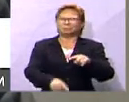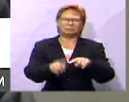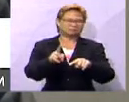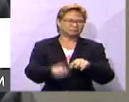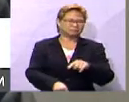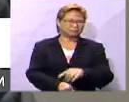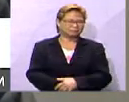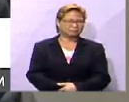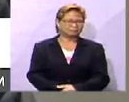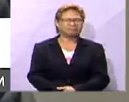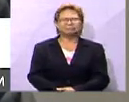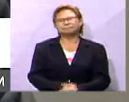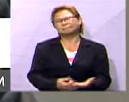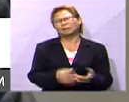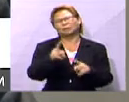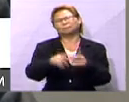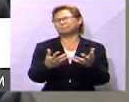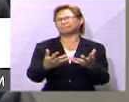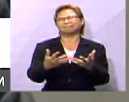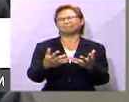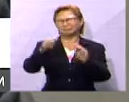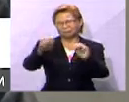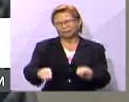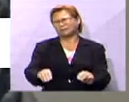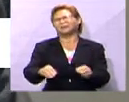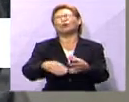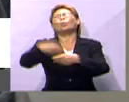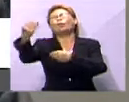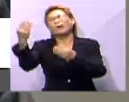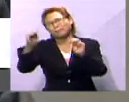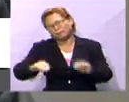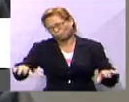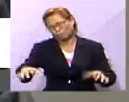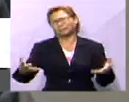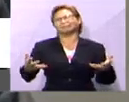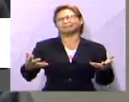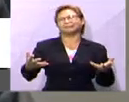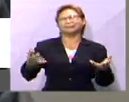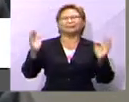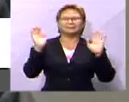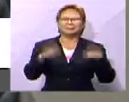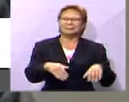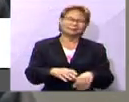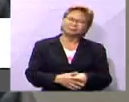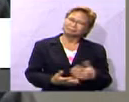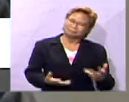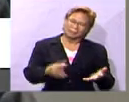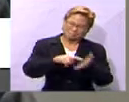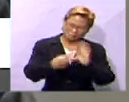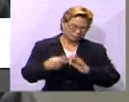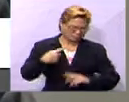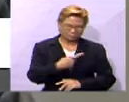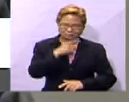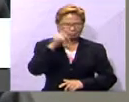perlakuan lazim manusia normal ertinya kita tidak